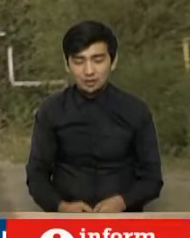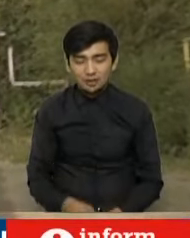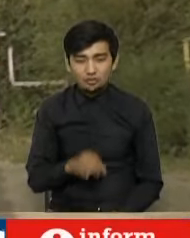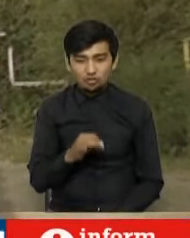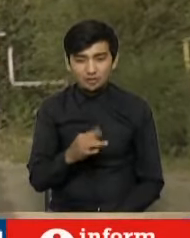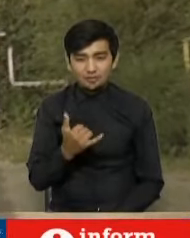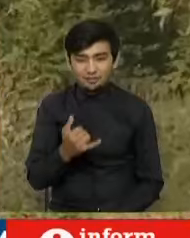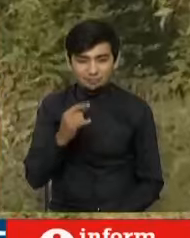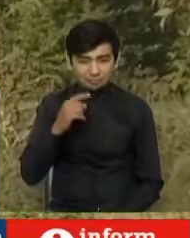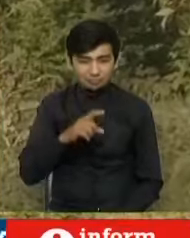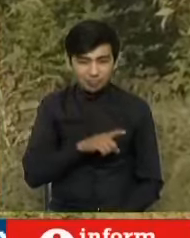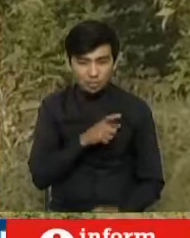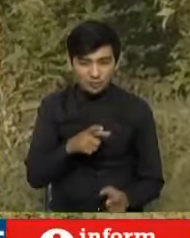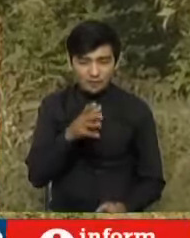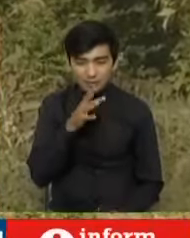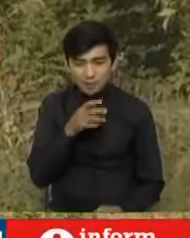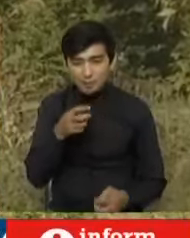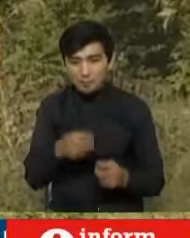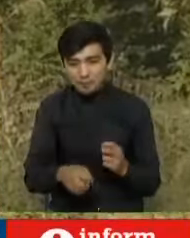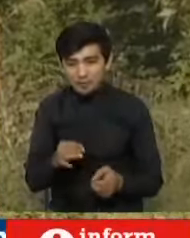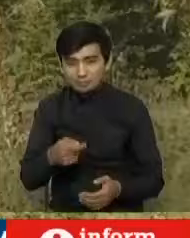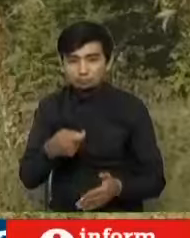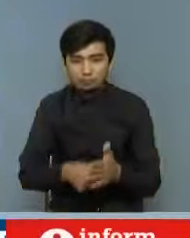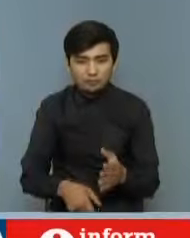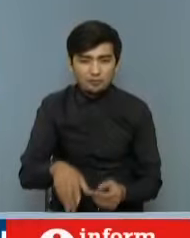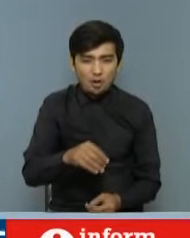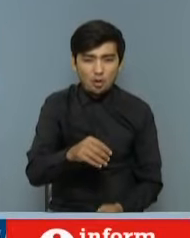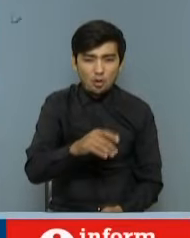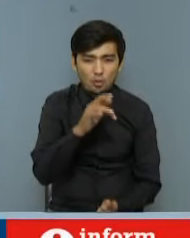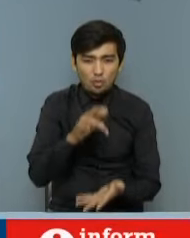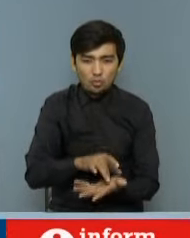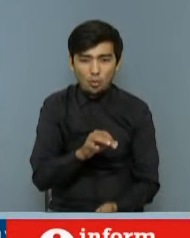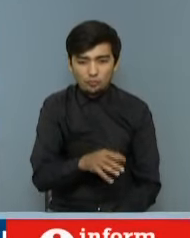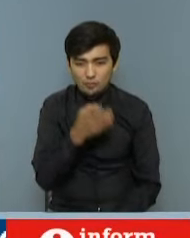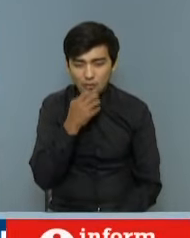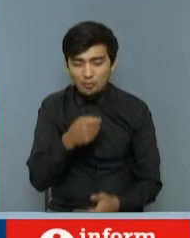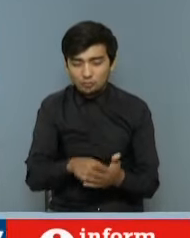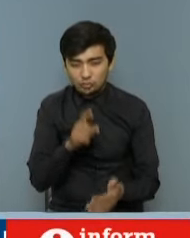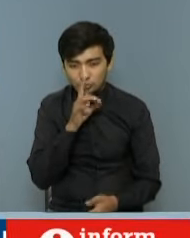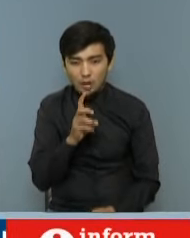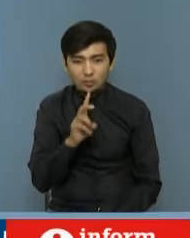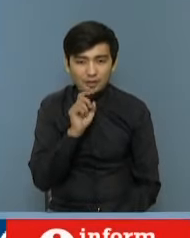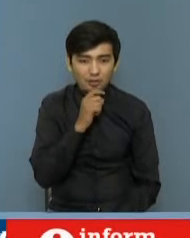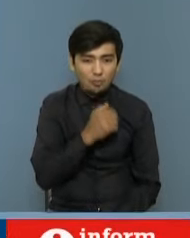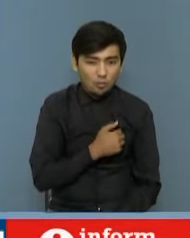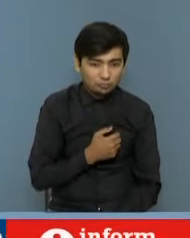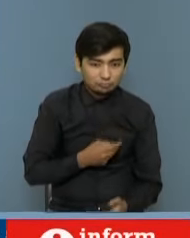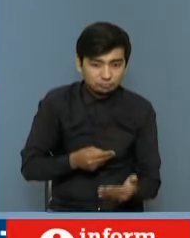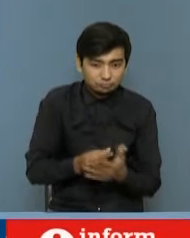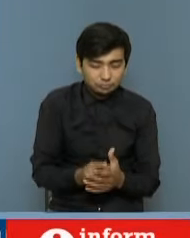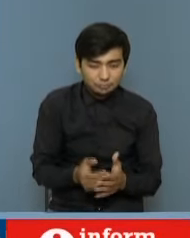считают специалисты, во время аварии не придется отключать весь город от тепла. А те, кто хочет экономить, смогут платить меньше